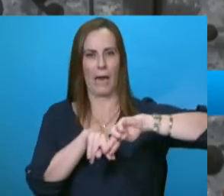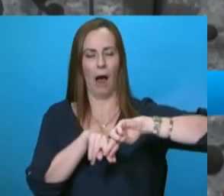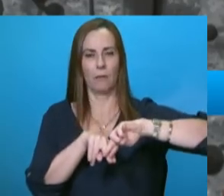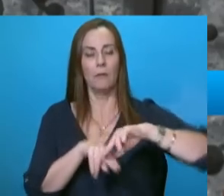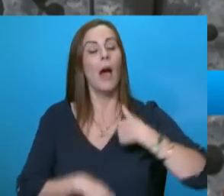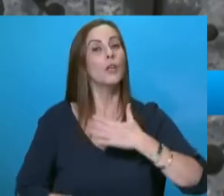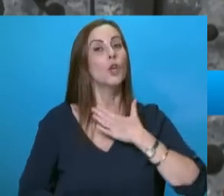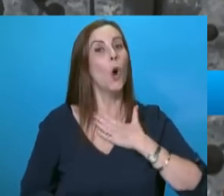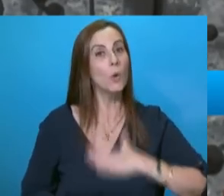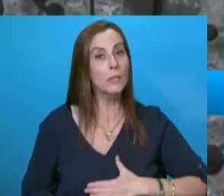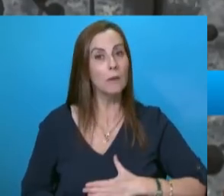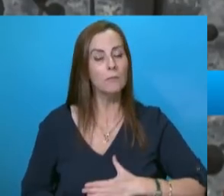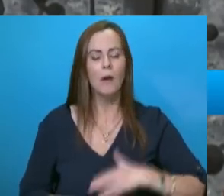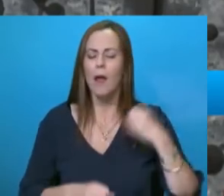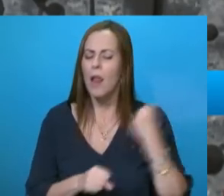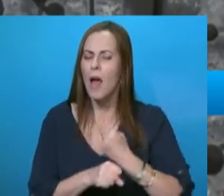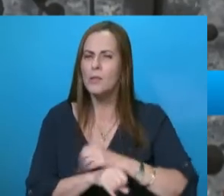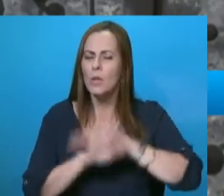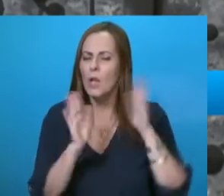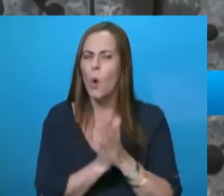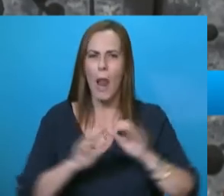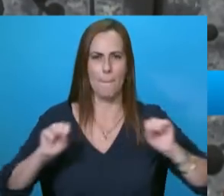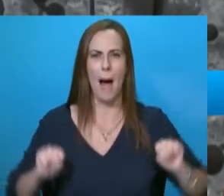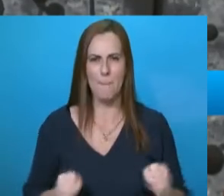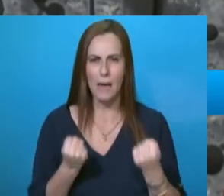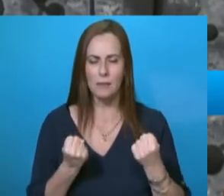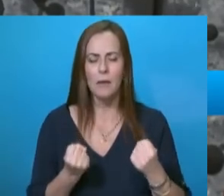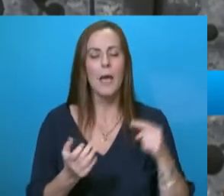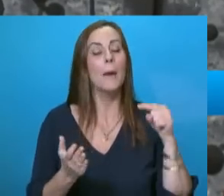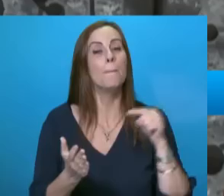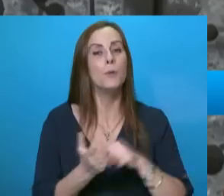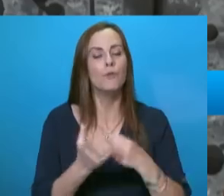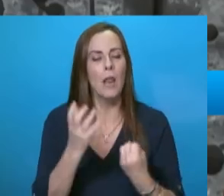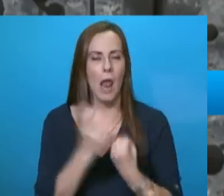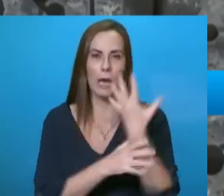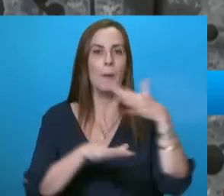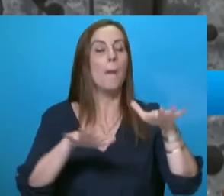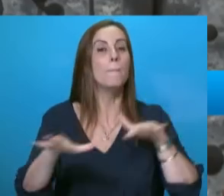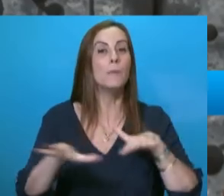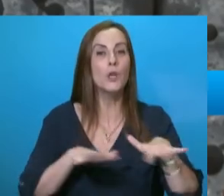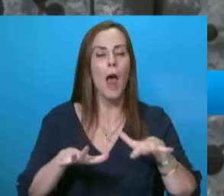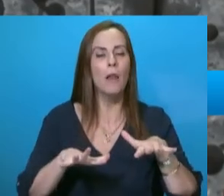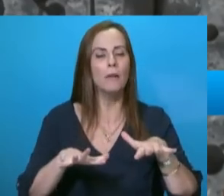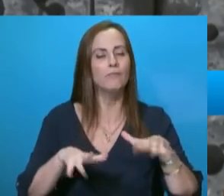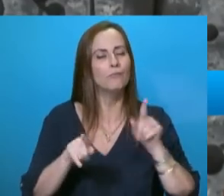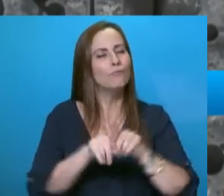בכוונתי לעשות כל מאמץ בכדי להרכיב ממשלת פיוס